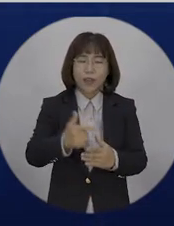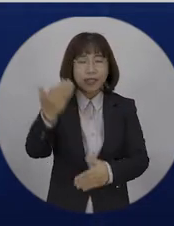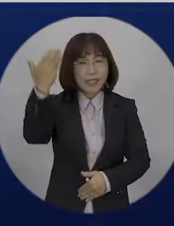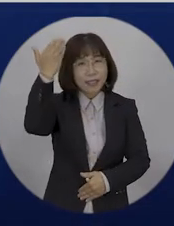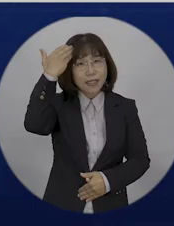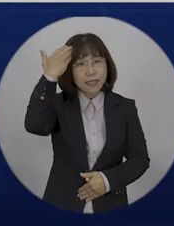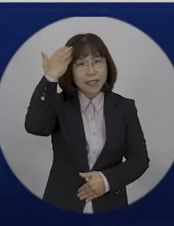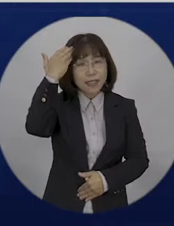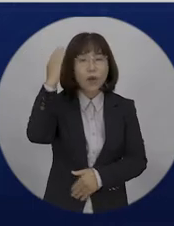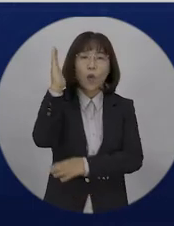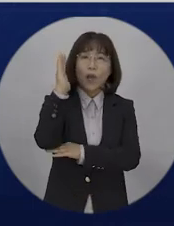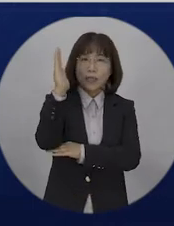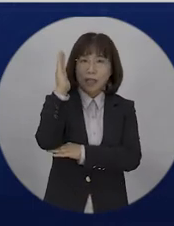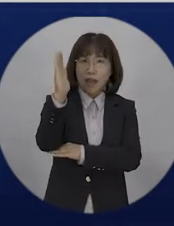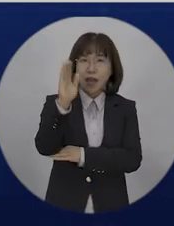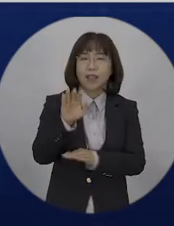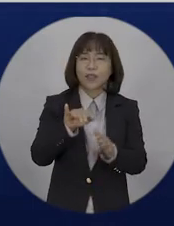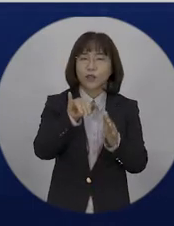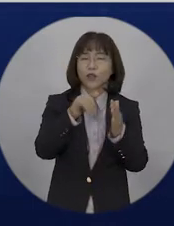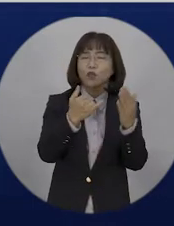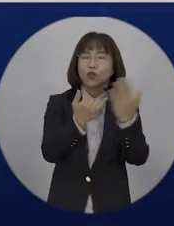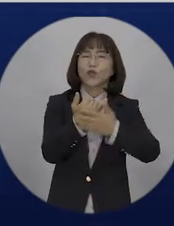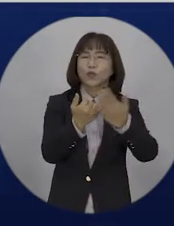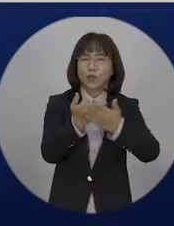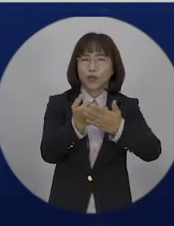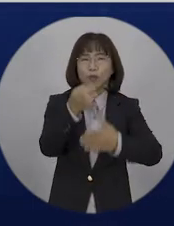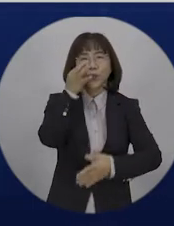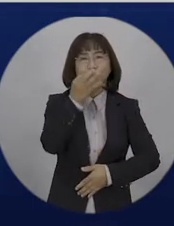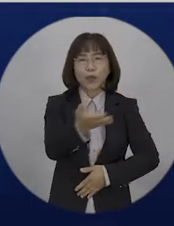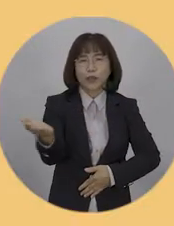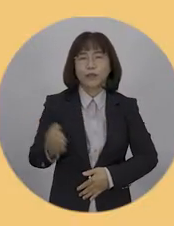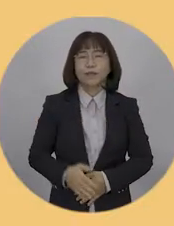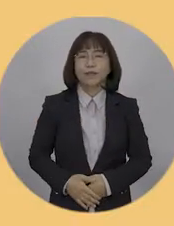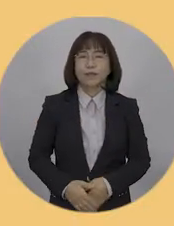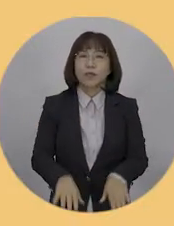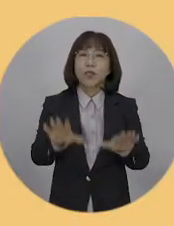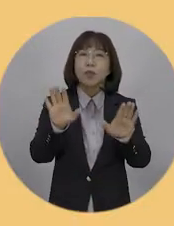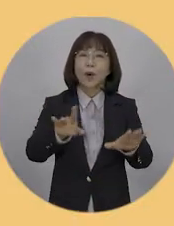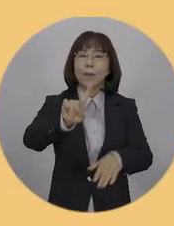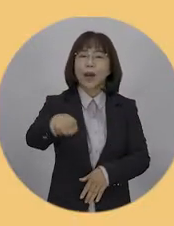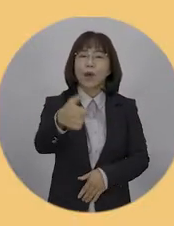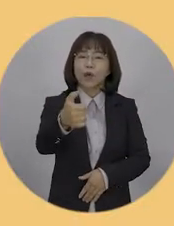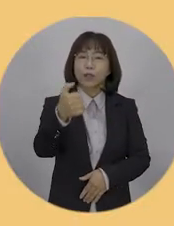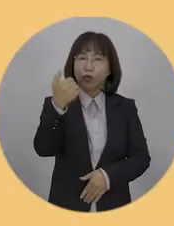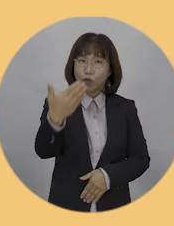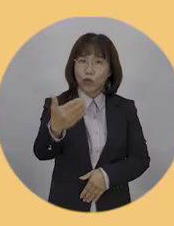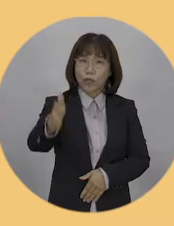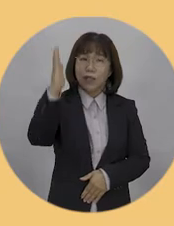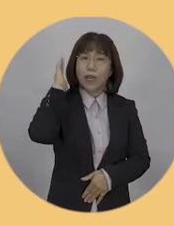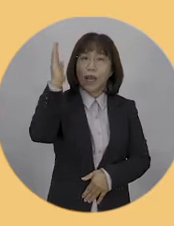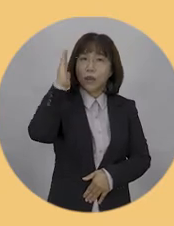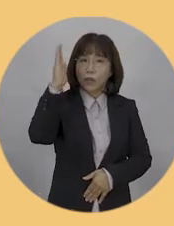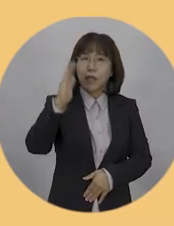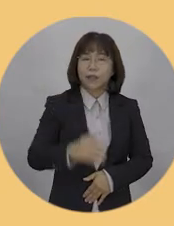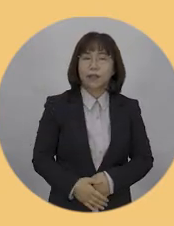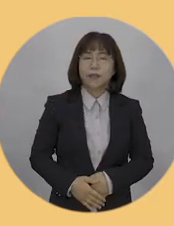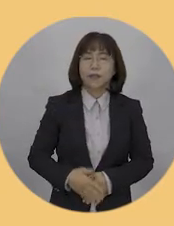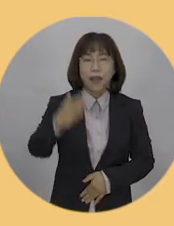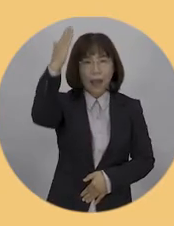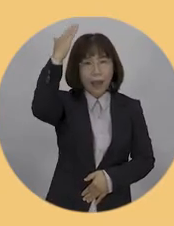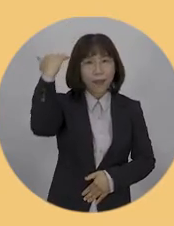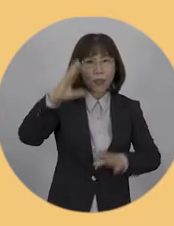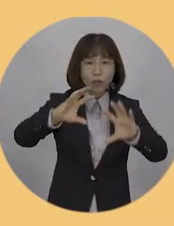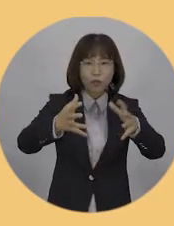11월 11일 강서구청 유튜브 채널을 통해 방송됩니다. 이번 제159회 강서 지식비타민